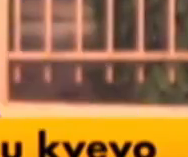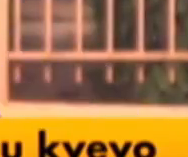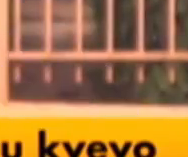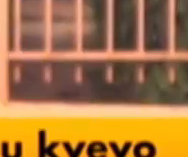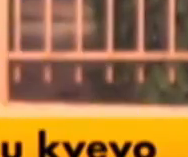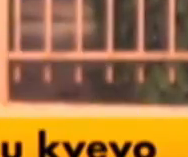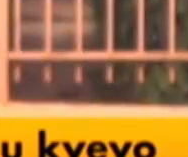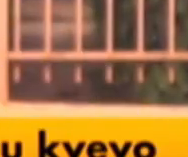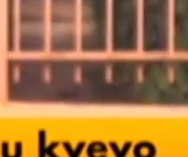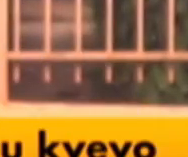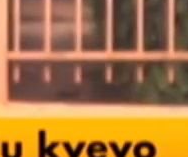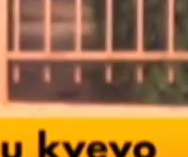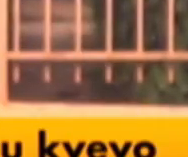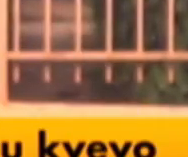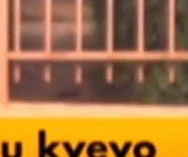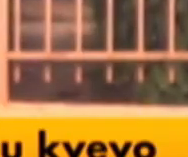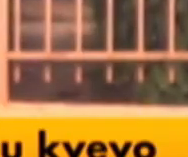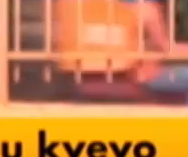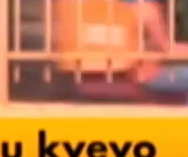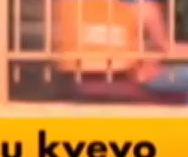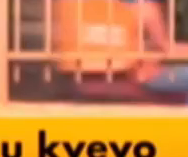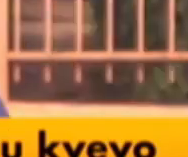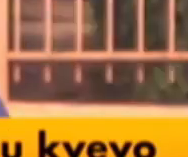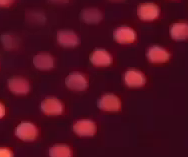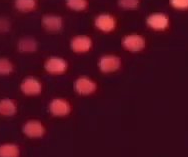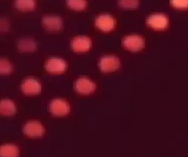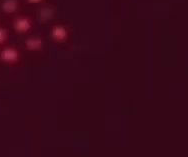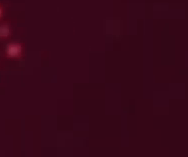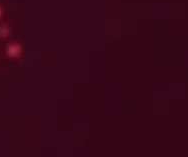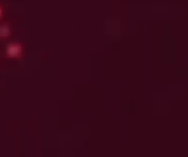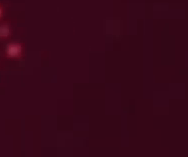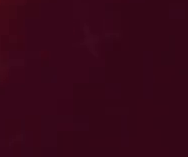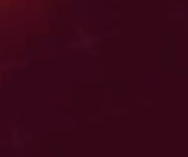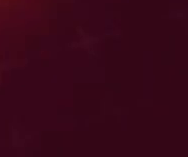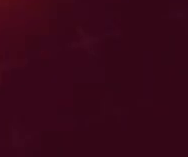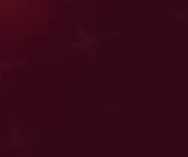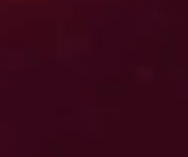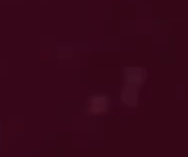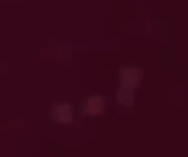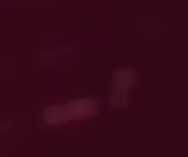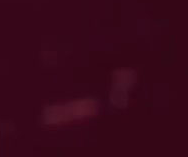details z'omuntu naye nga sample teyitidde mu lab.